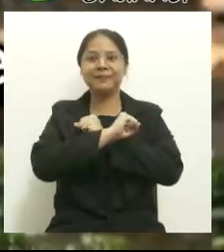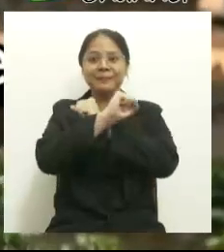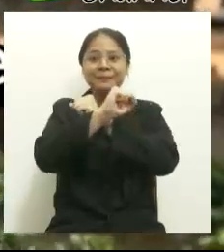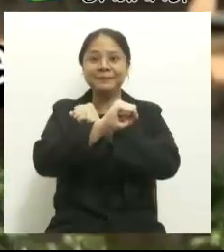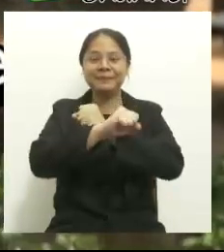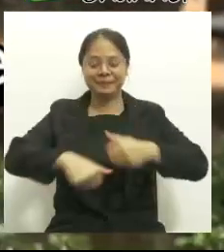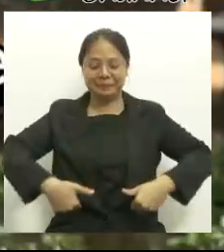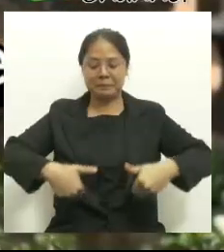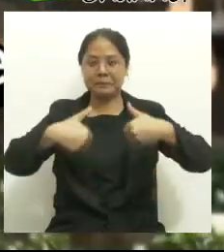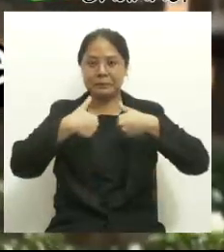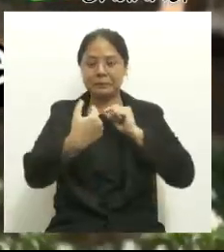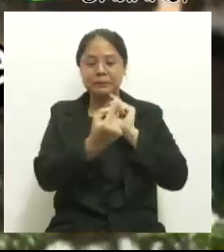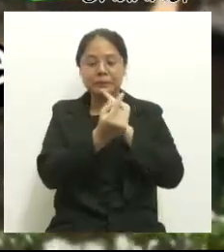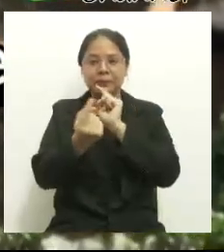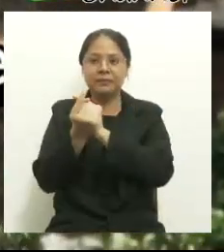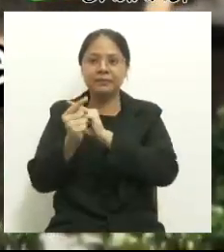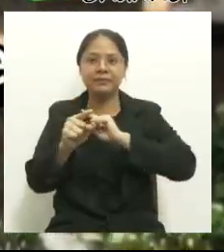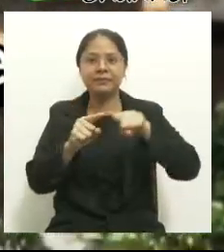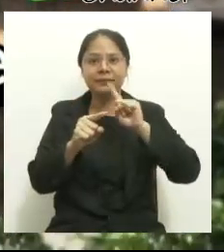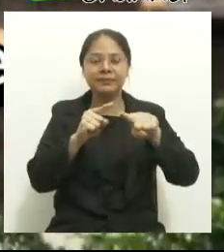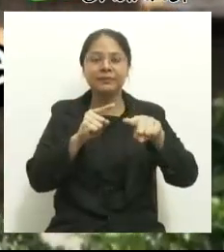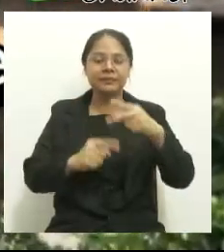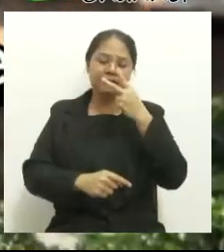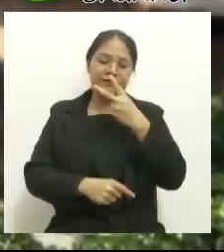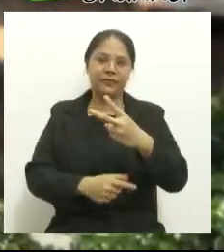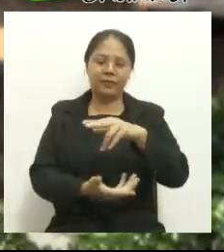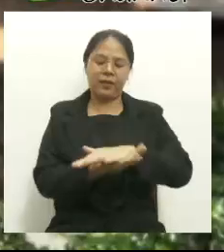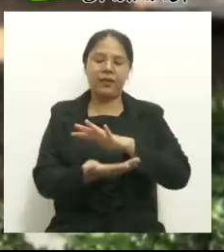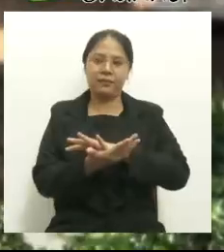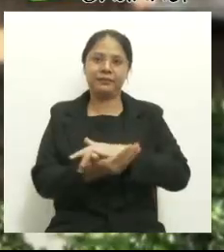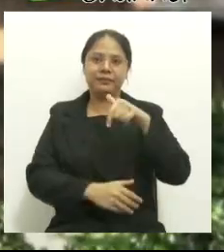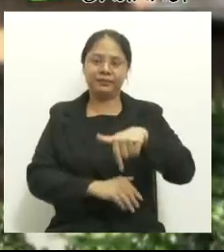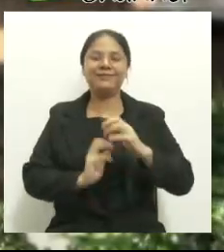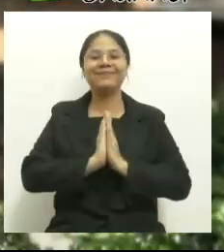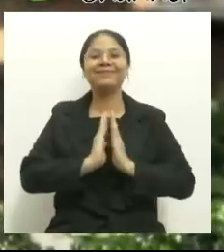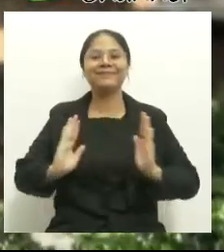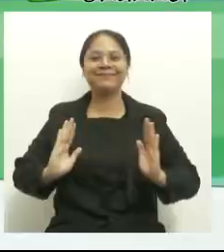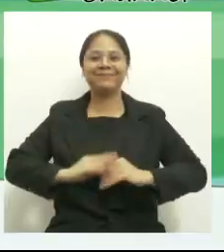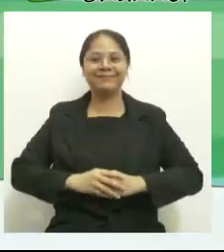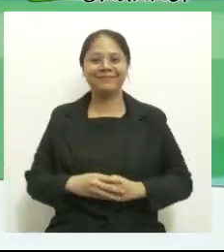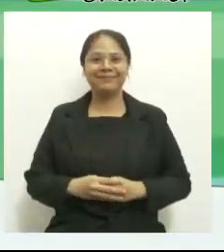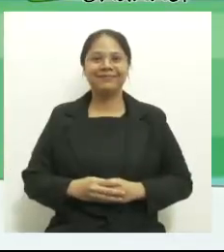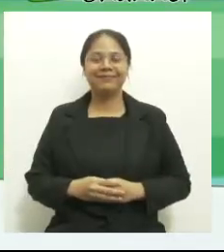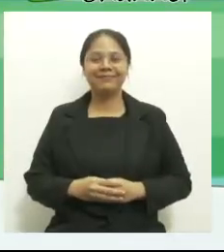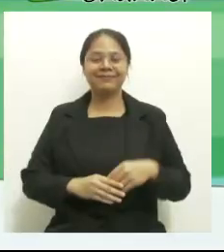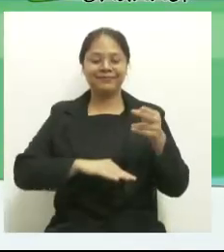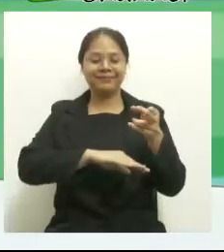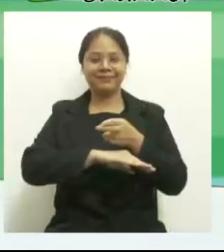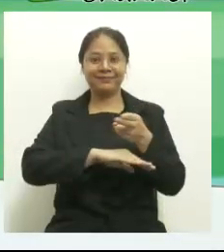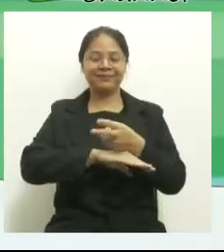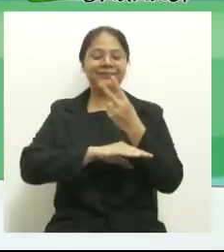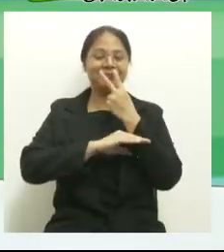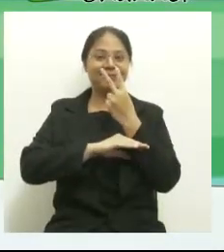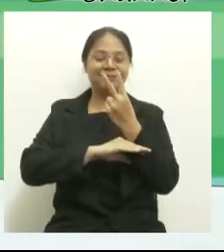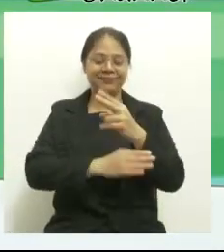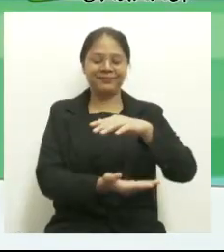อดเมื่อคนร้ายเข้ามาในโรงเรียนโรงเรียนบ้านอินทนิลขอขอบคุณค่ะ และจบลงไปแล้วนะครับสำหรับวิทยา